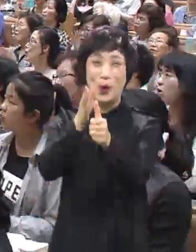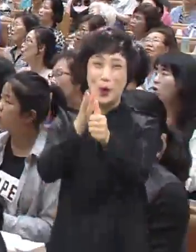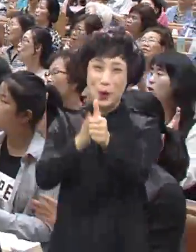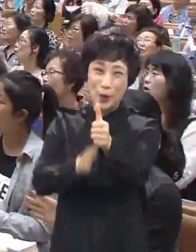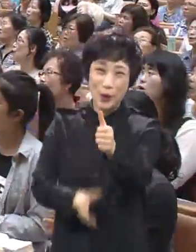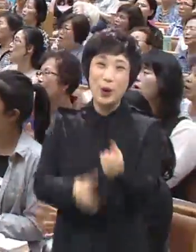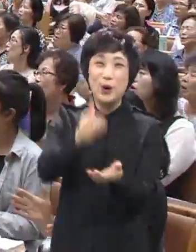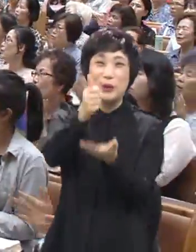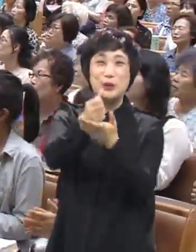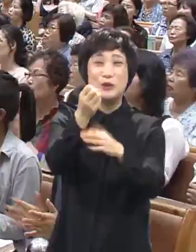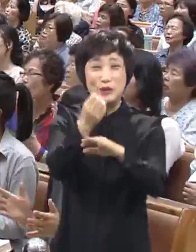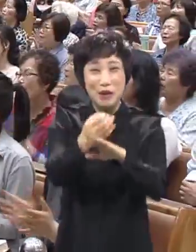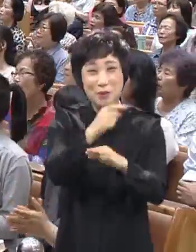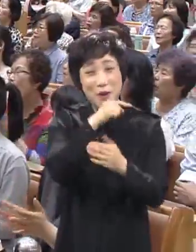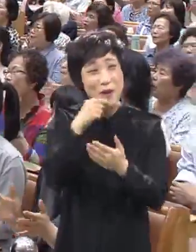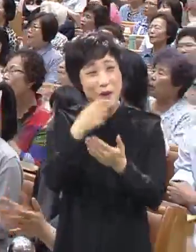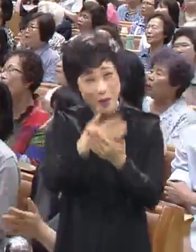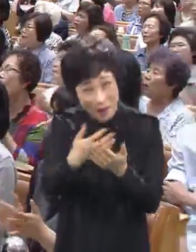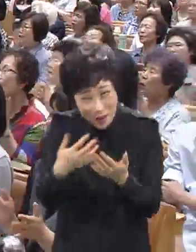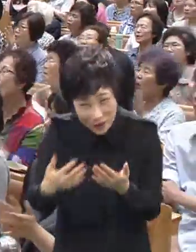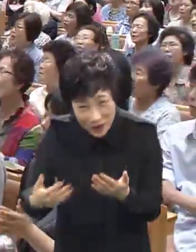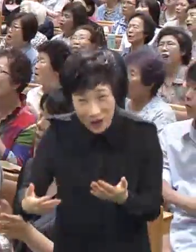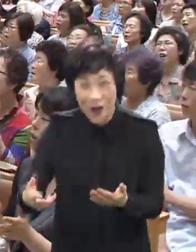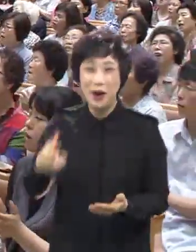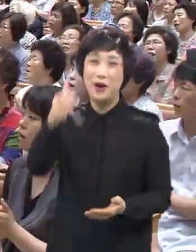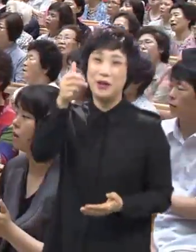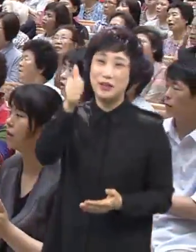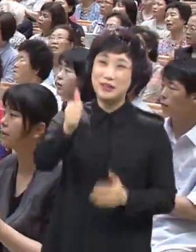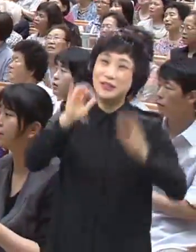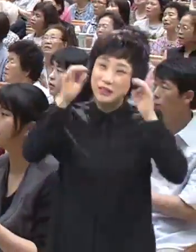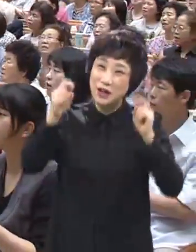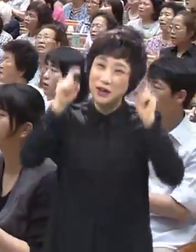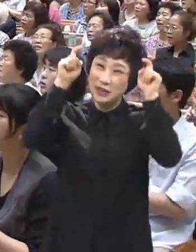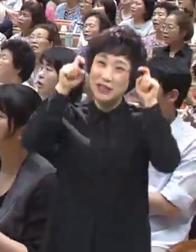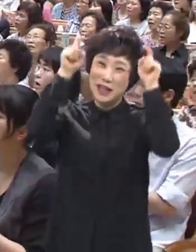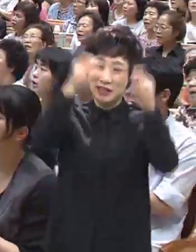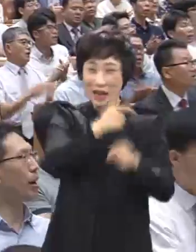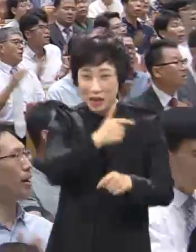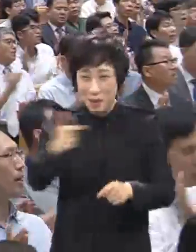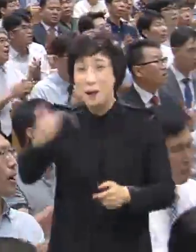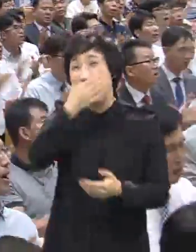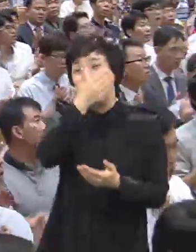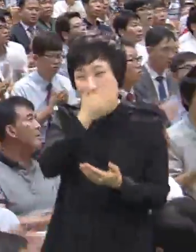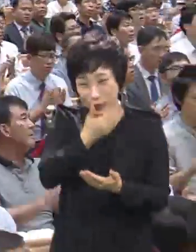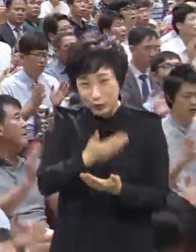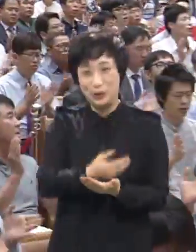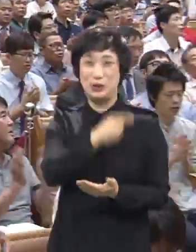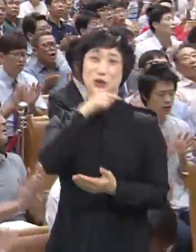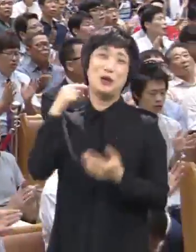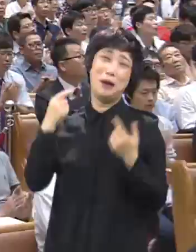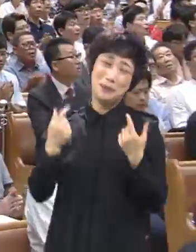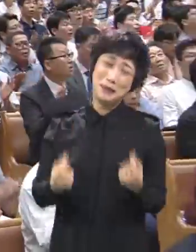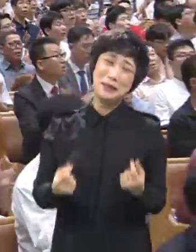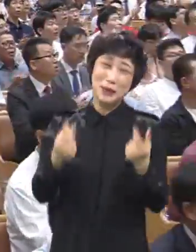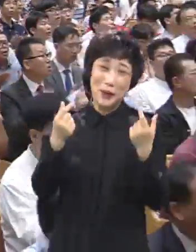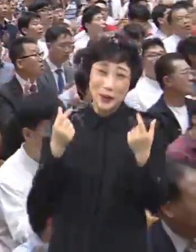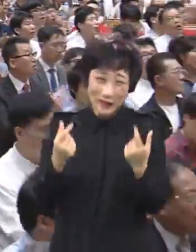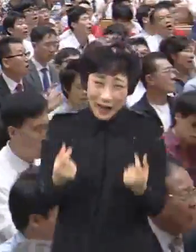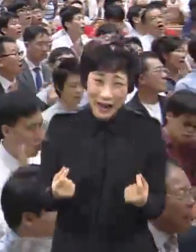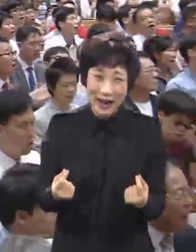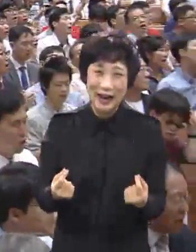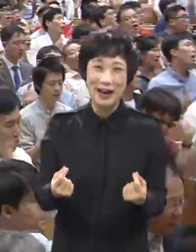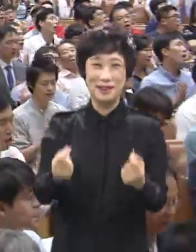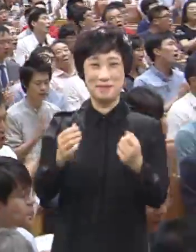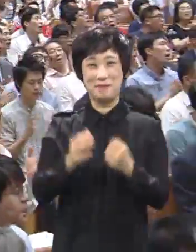믿어 주의 보혈 그 어린 양 배워 계산한